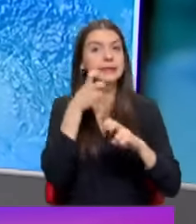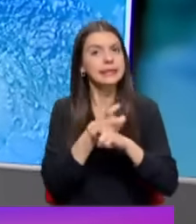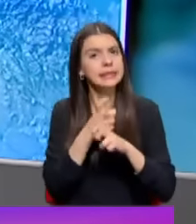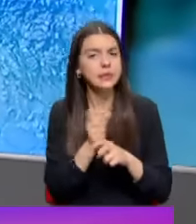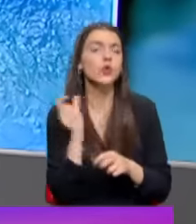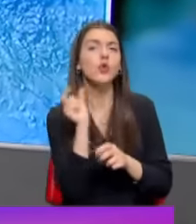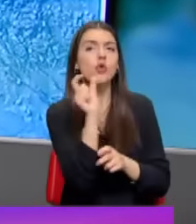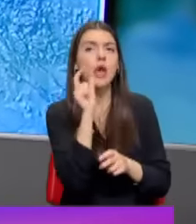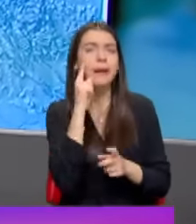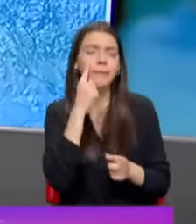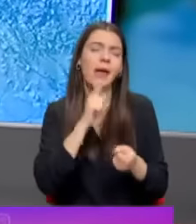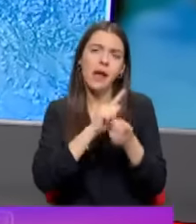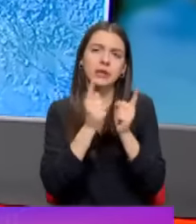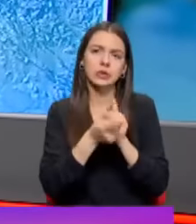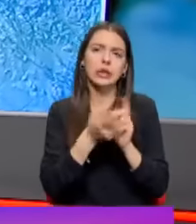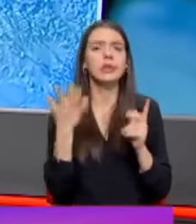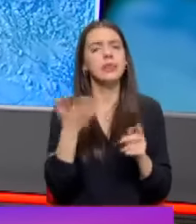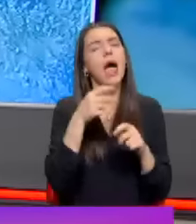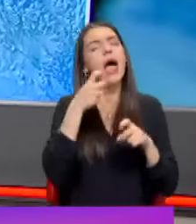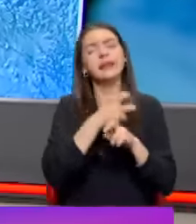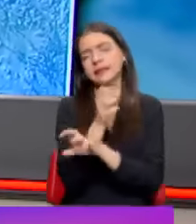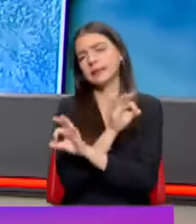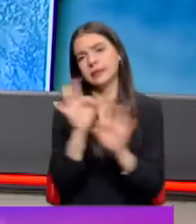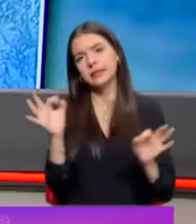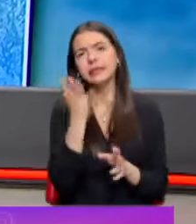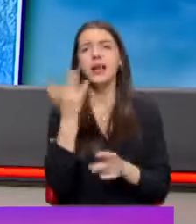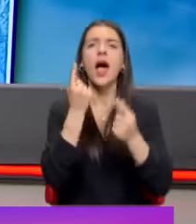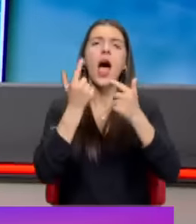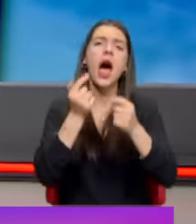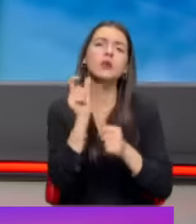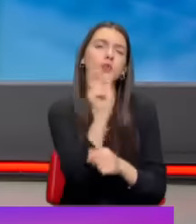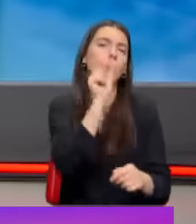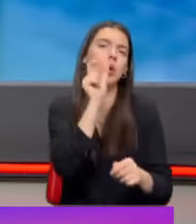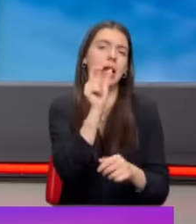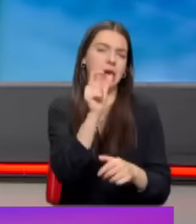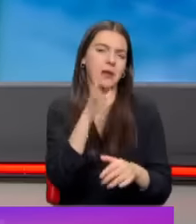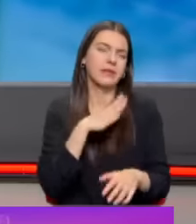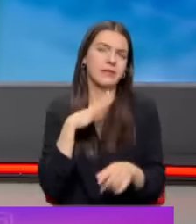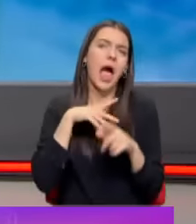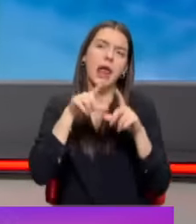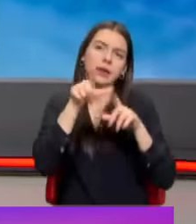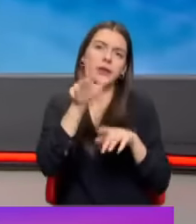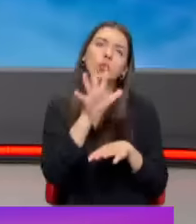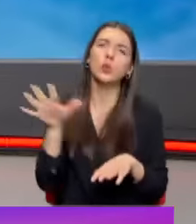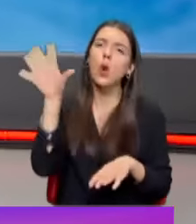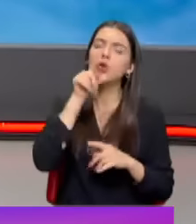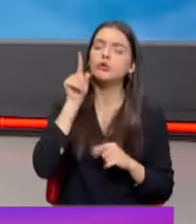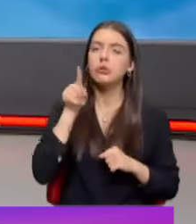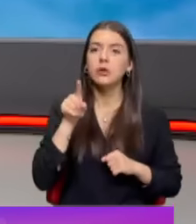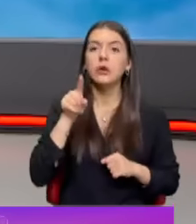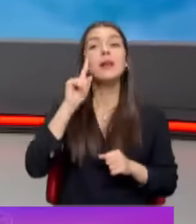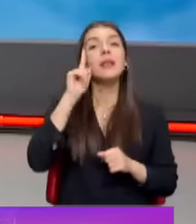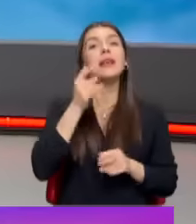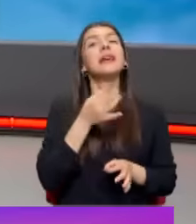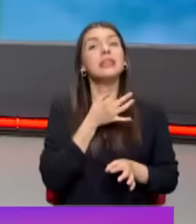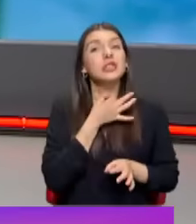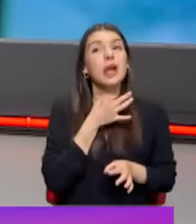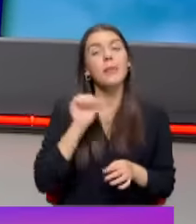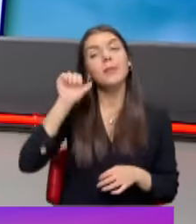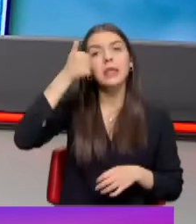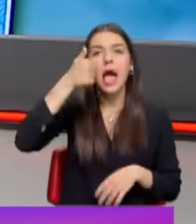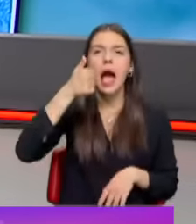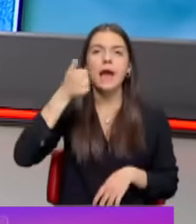uyarıları kıyaslanırsa daha risksiz, daha az uyarı gerektiren bir gökyüzü tablosu karşımızda. Rica edelim hemen yarının